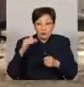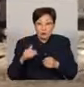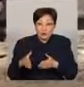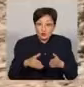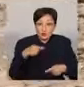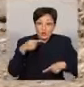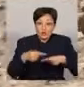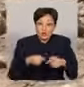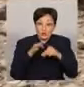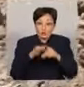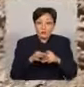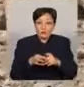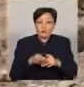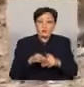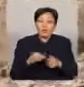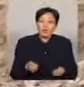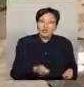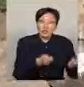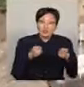алып кіреді. Қолмен арбамен тасып,